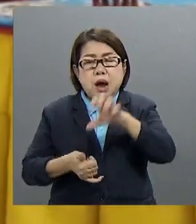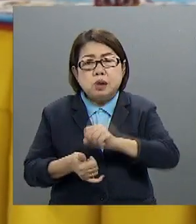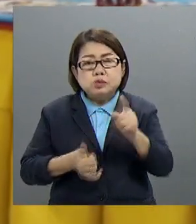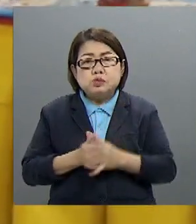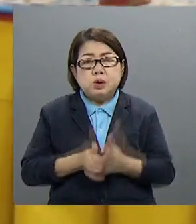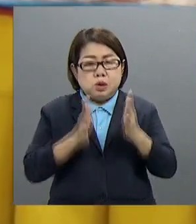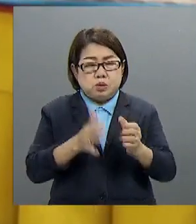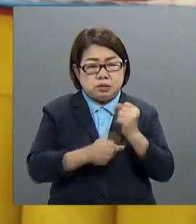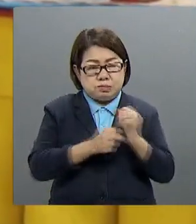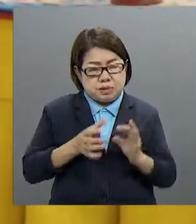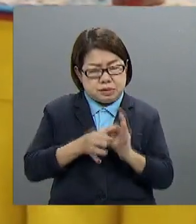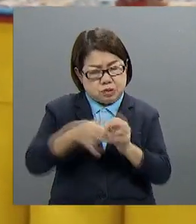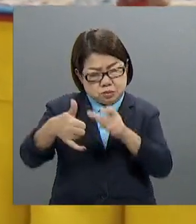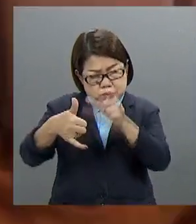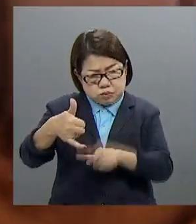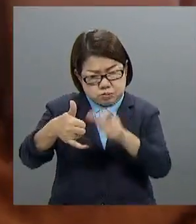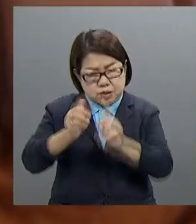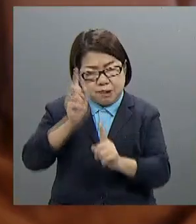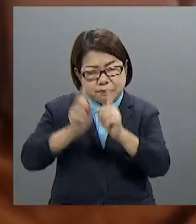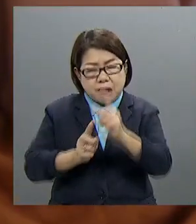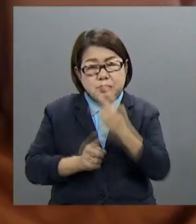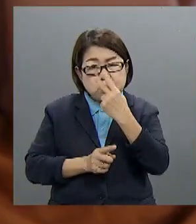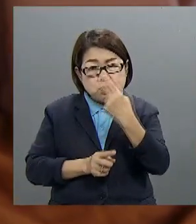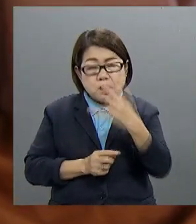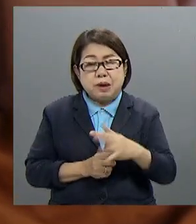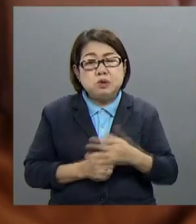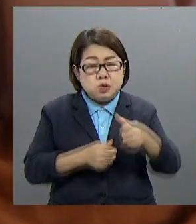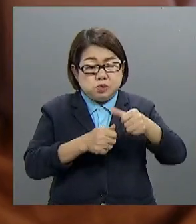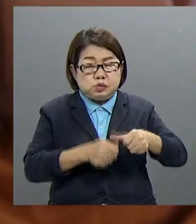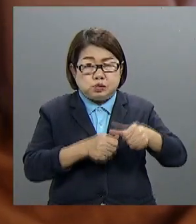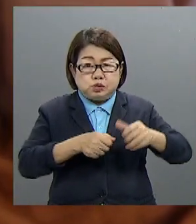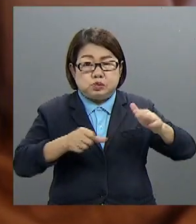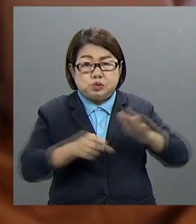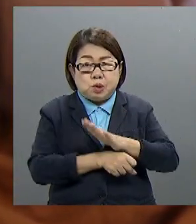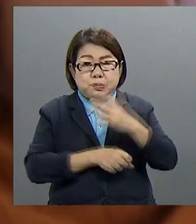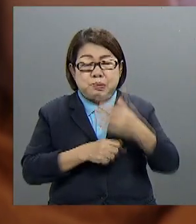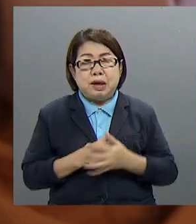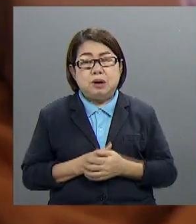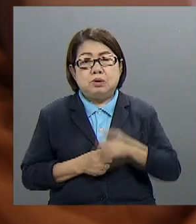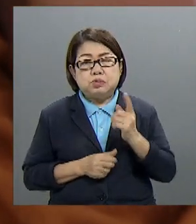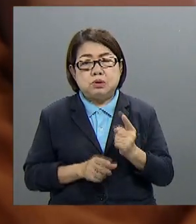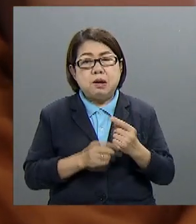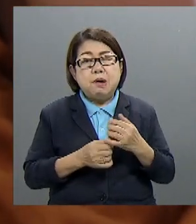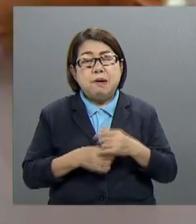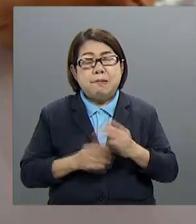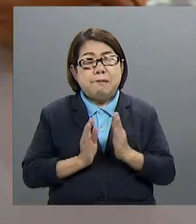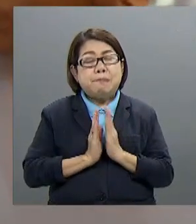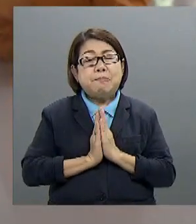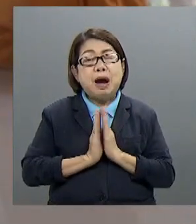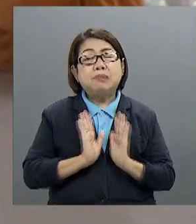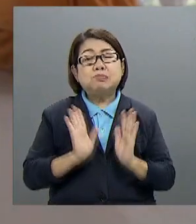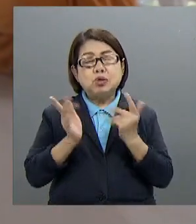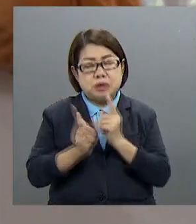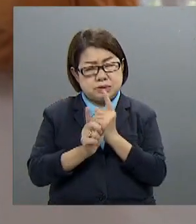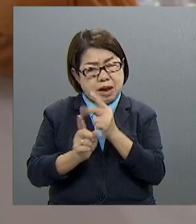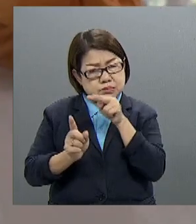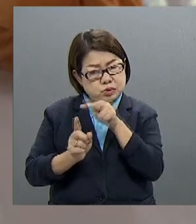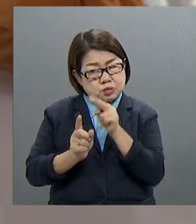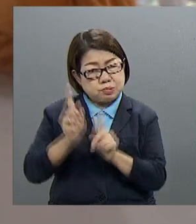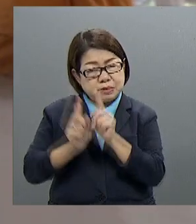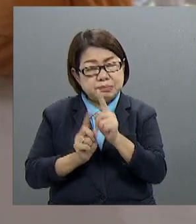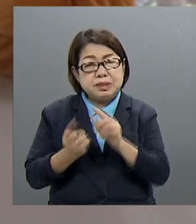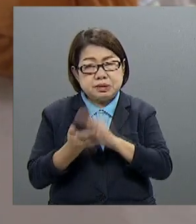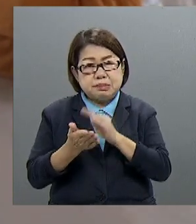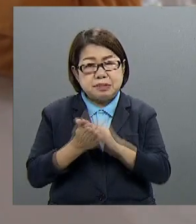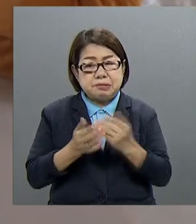ามขั้นตอนและหลังจากครบกำหนดตามเวลาจะมีการติดตามประเมินผลซึ่งที่ผ่านมาพบว่าสามารถปรับตัวและเข้